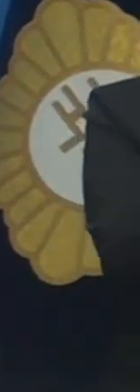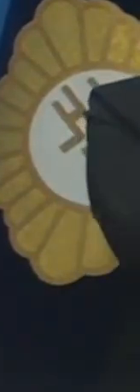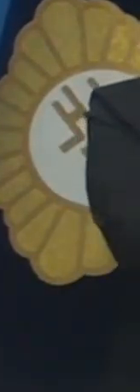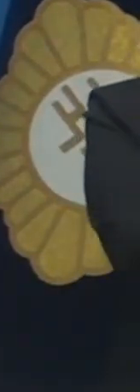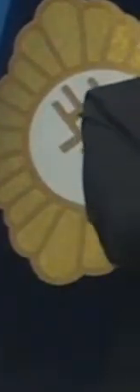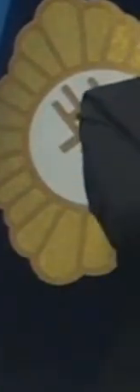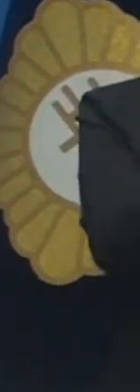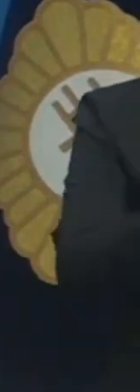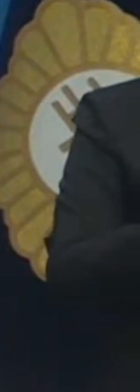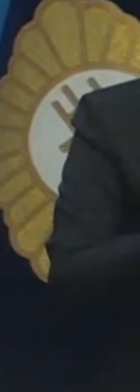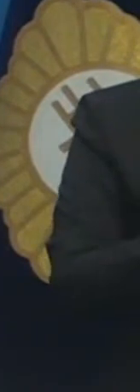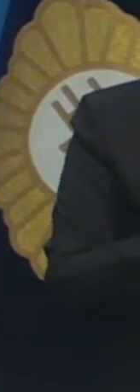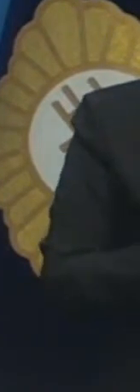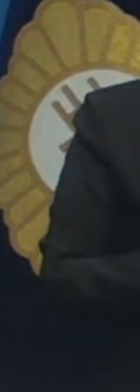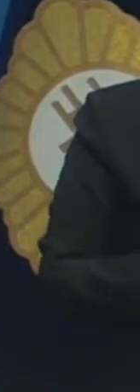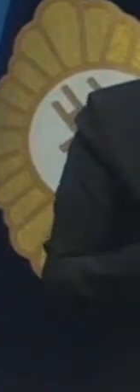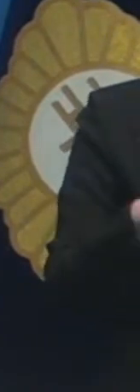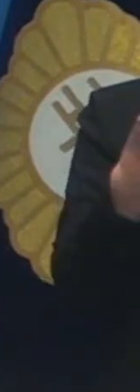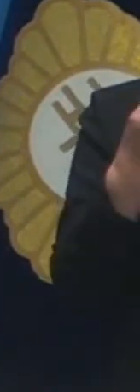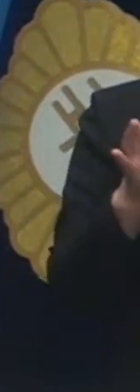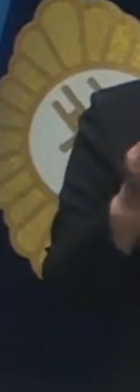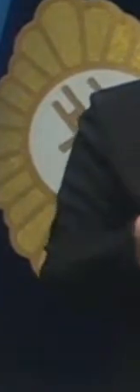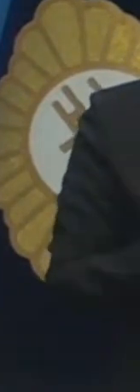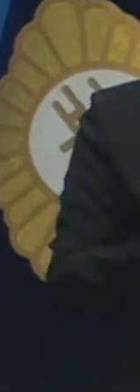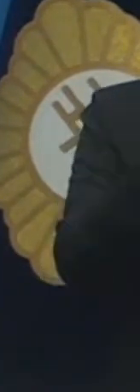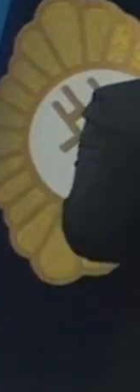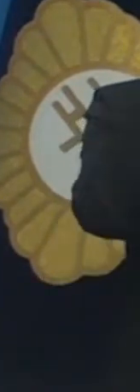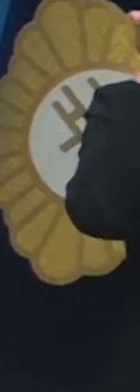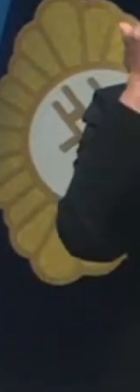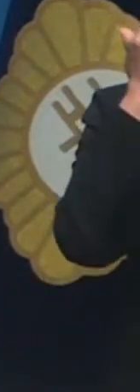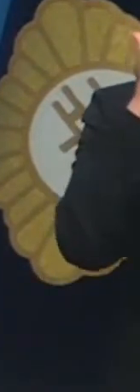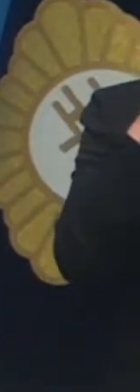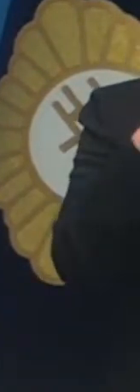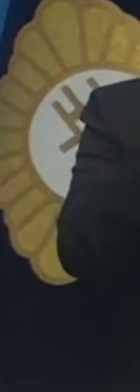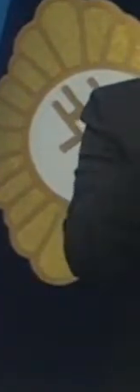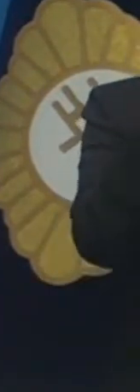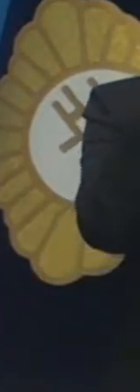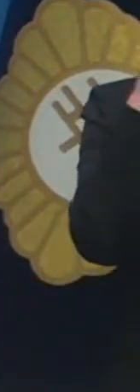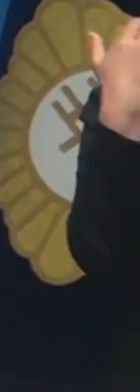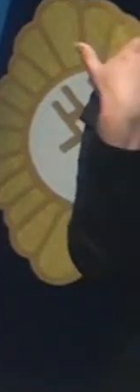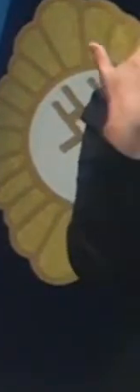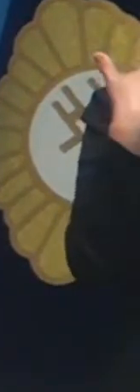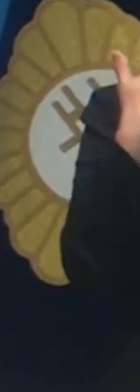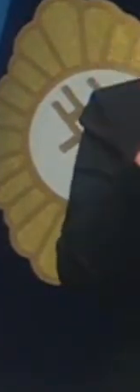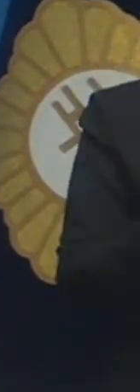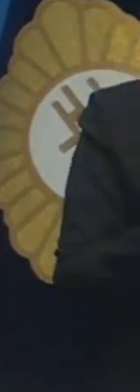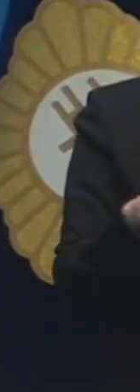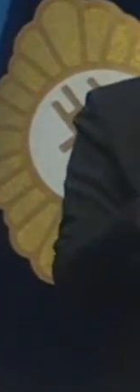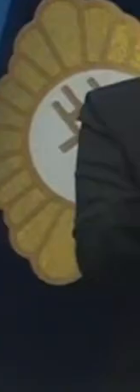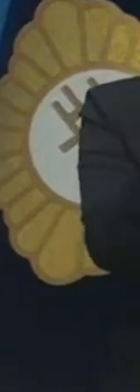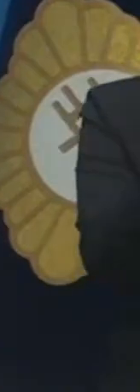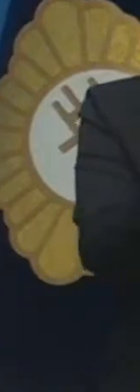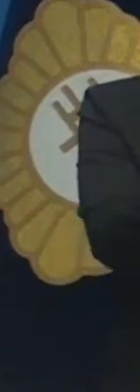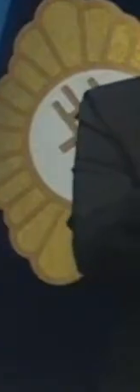오셨습니다. 김익진 한국사립대학 교수회 연합회 사무총장님 오셨습니다.